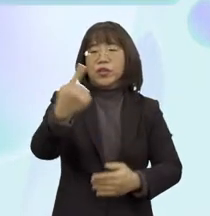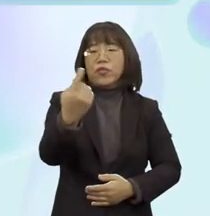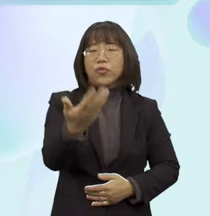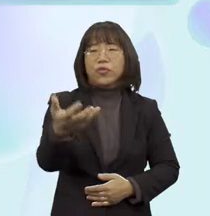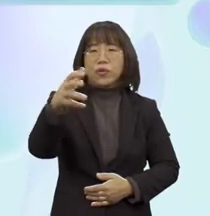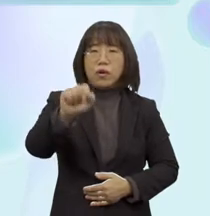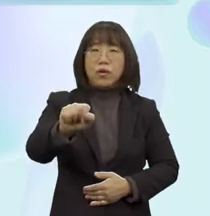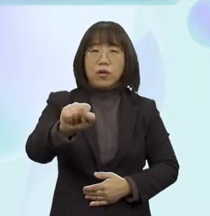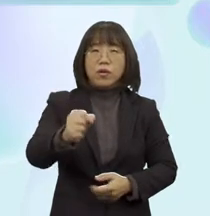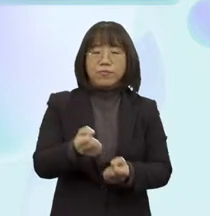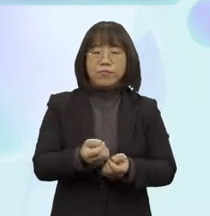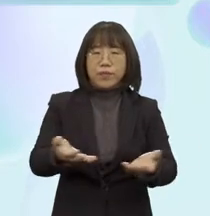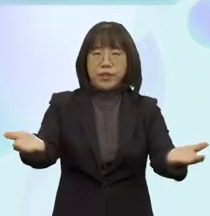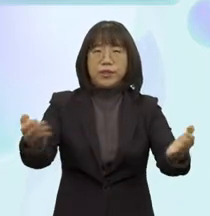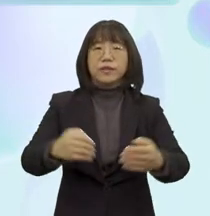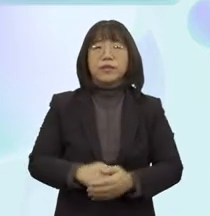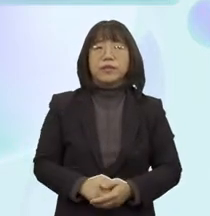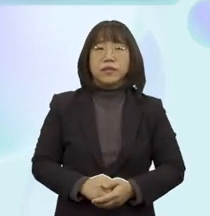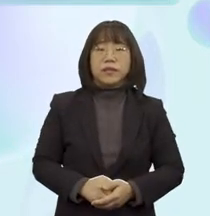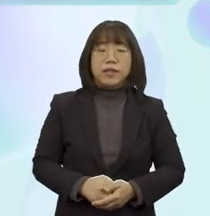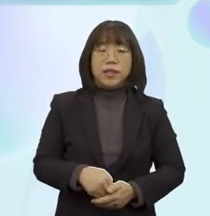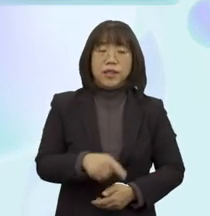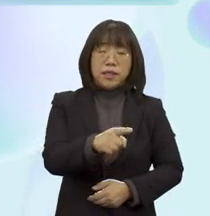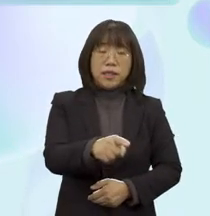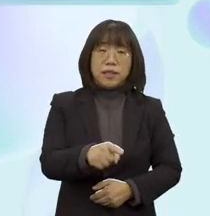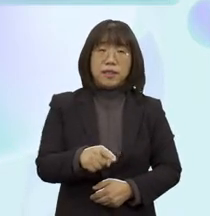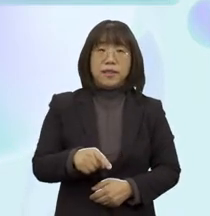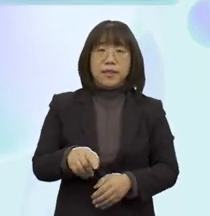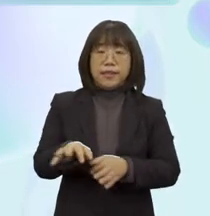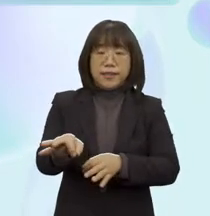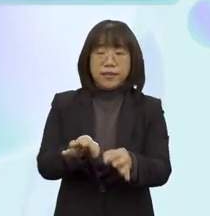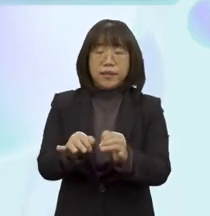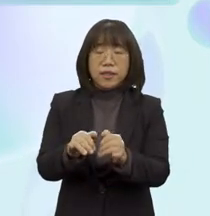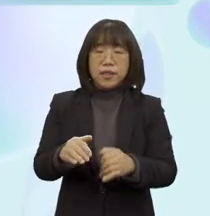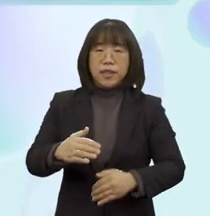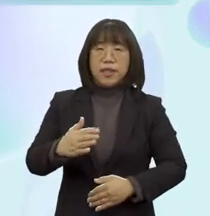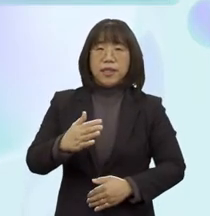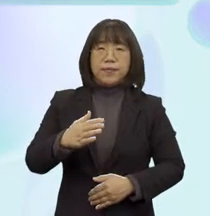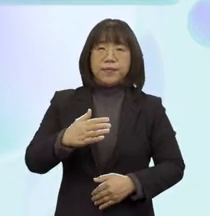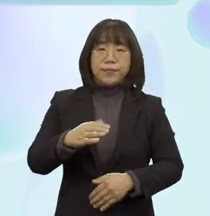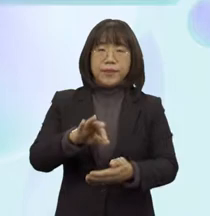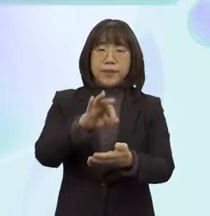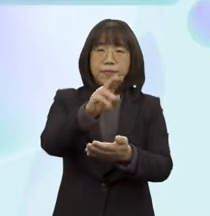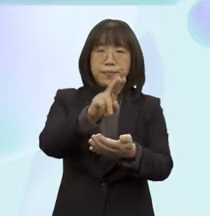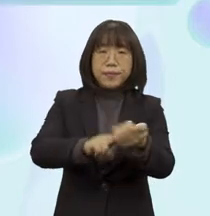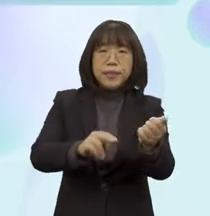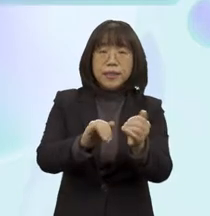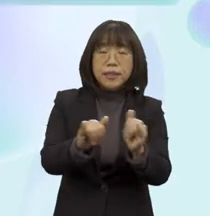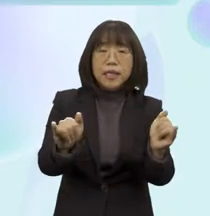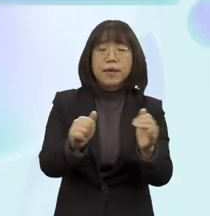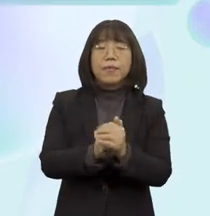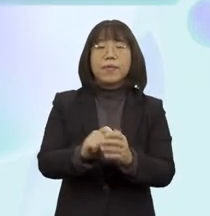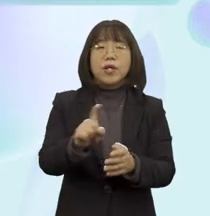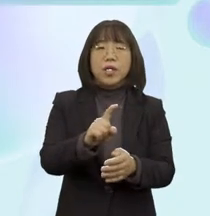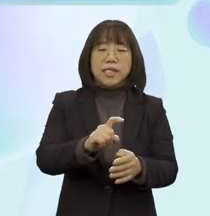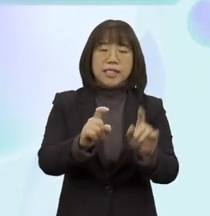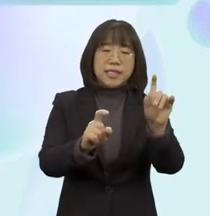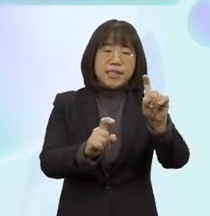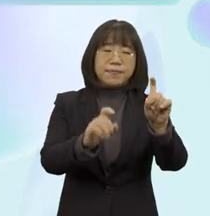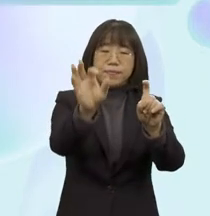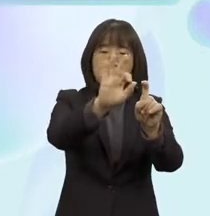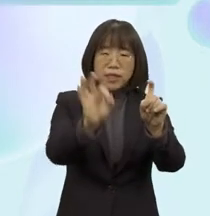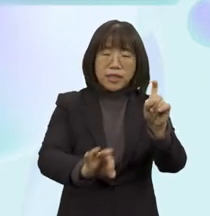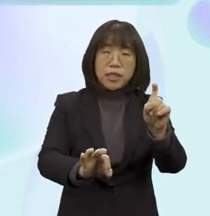발행했습니다. 소비자는 10만 원 상품권을 10% 할인된 9만 원에 구입할 수 있고 참여 업소에서